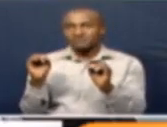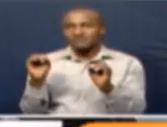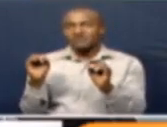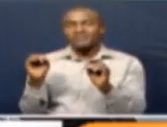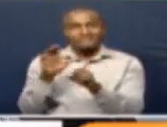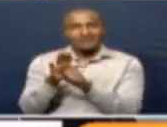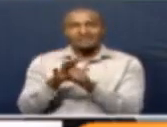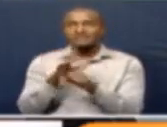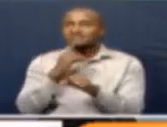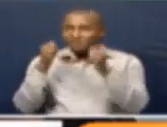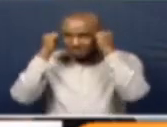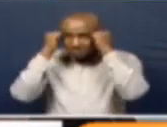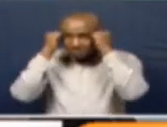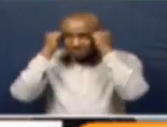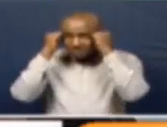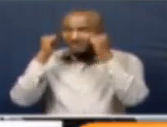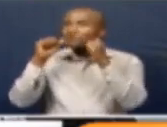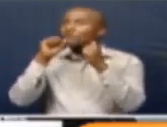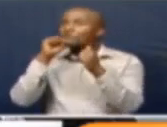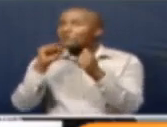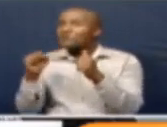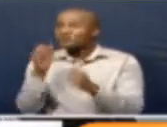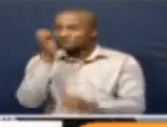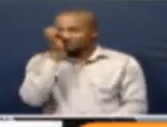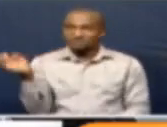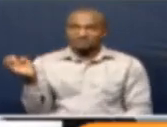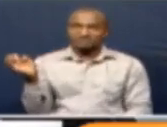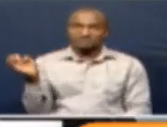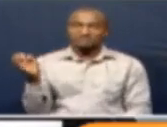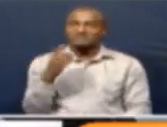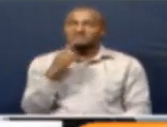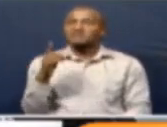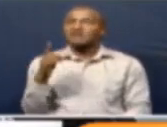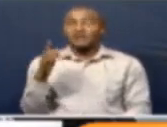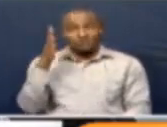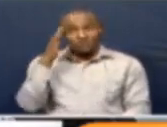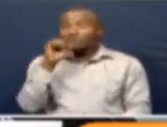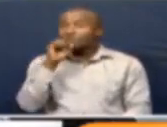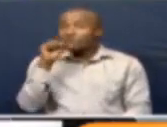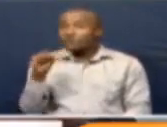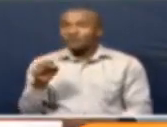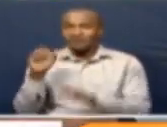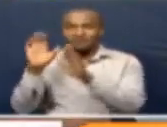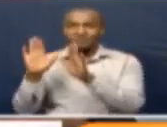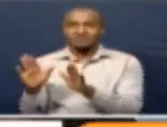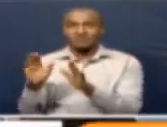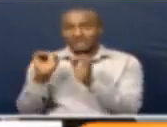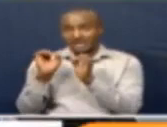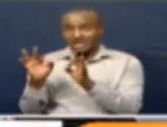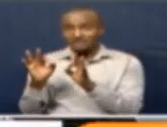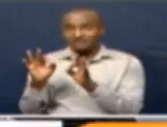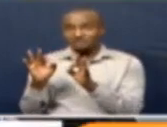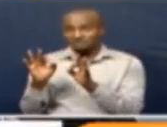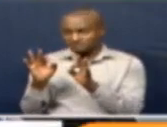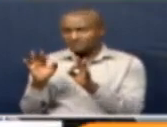wanasoma, wanadharau watu wazima wale wazee, na kusema ule kweli palipo na wazee haparibiki maneno. Kama mabwana zenu wangekuwa kiketi na wale